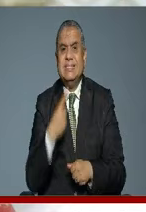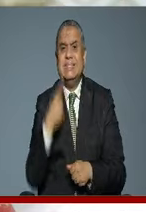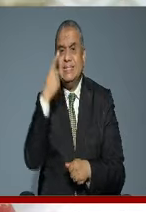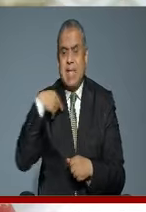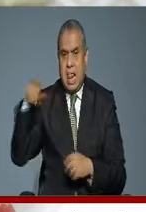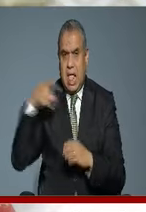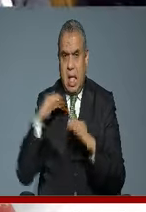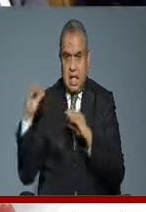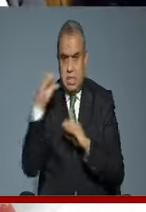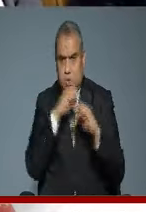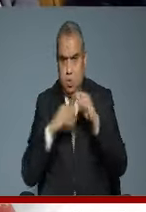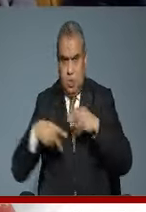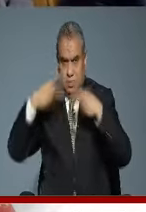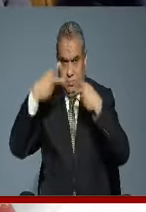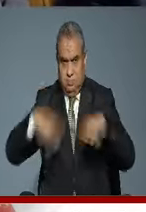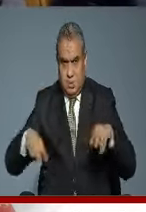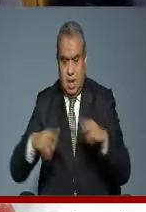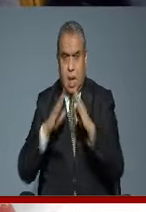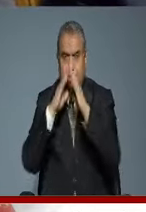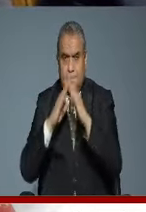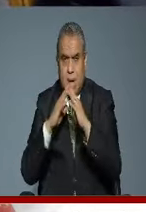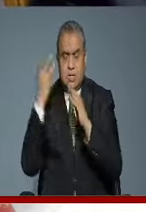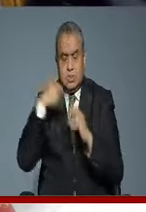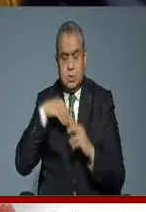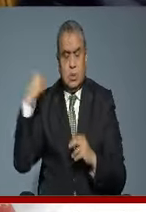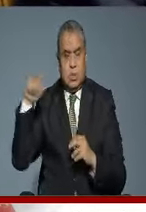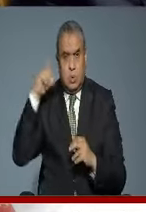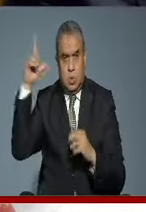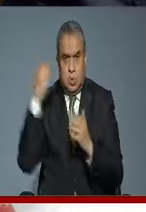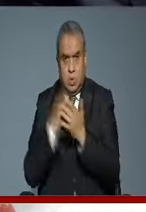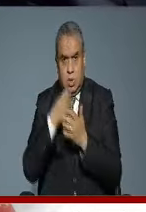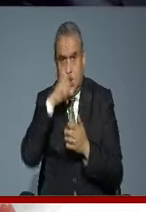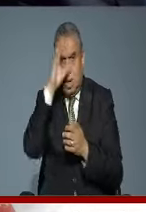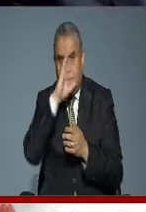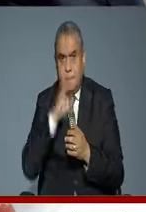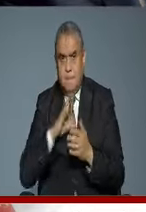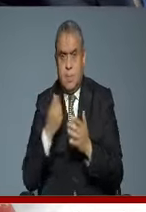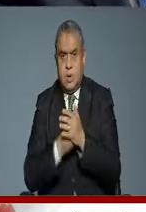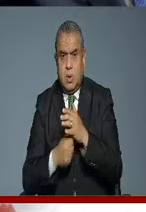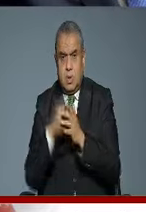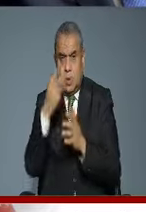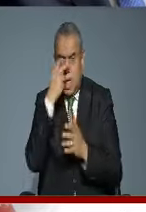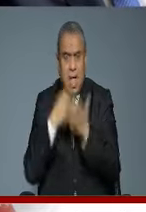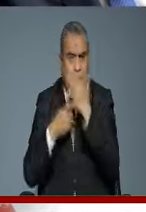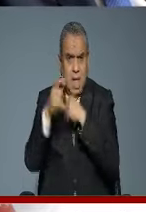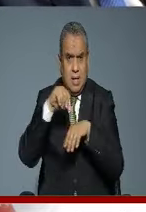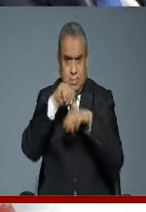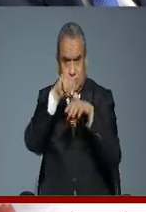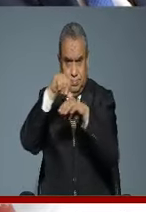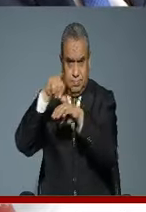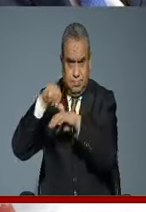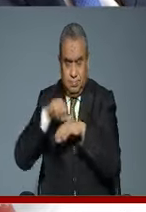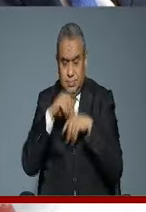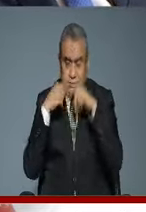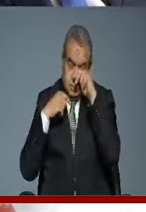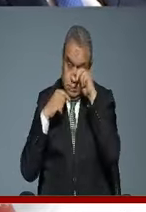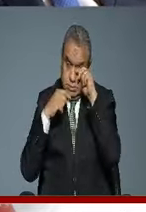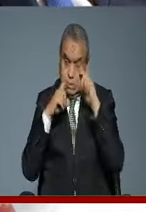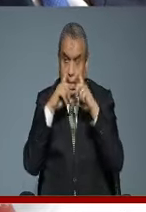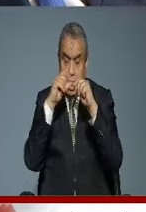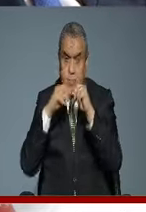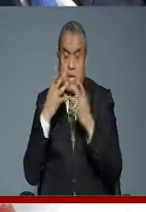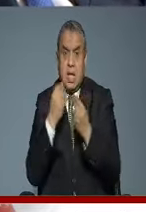الدبلوماسية، وأنا الرئيس الأول الذي زرت بيروت وبلدان أخرى من الشرق الأوسط،